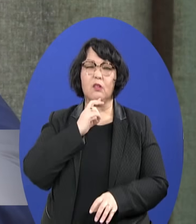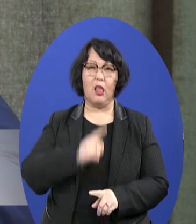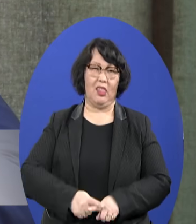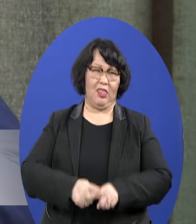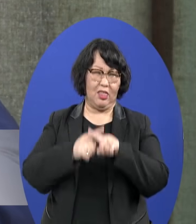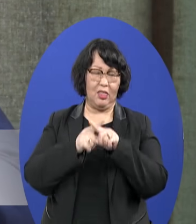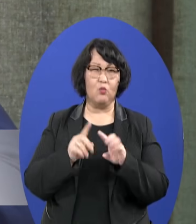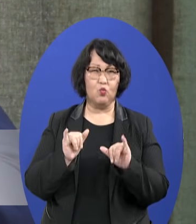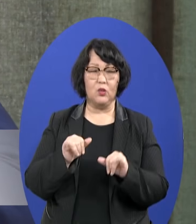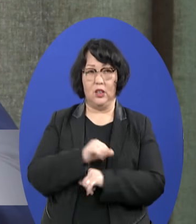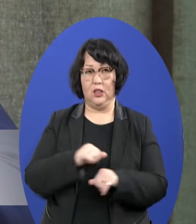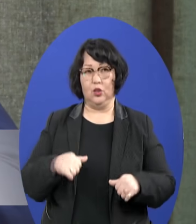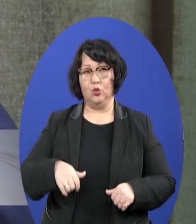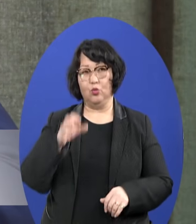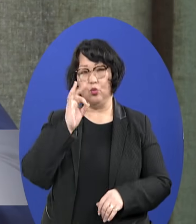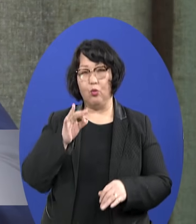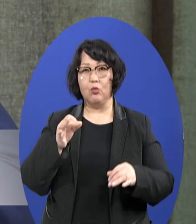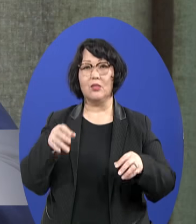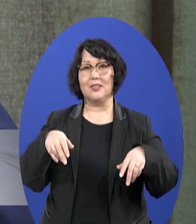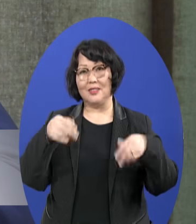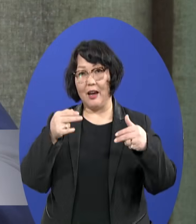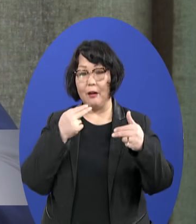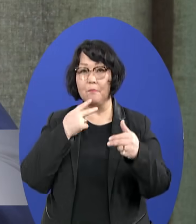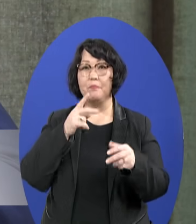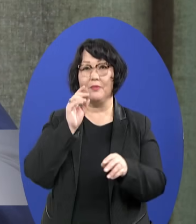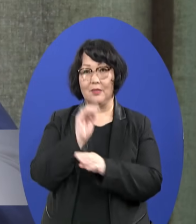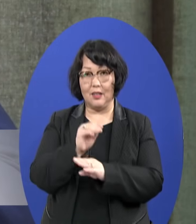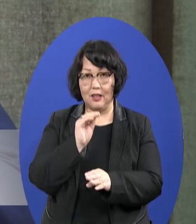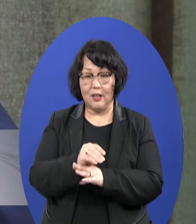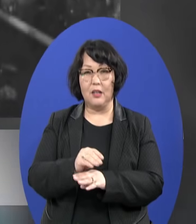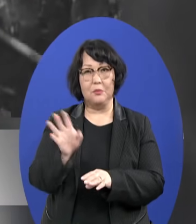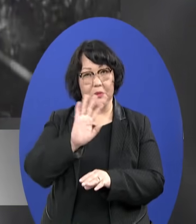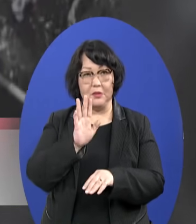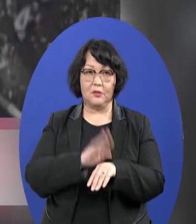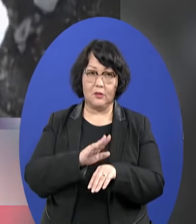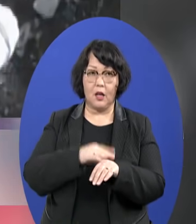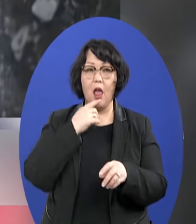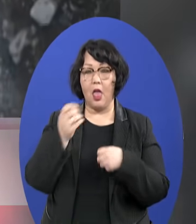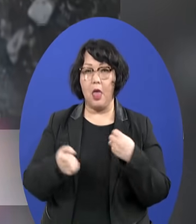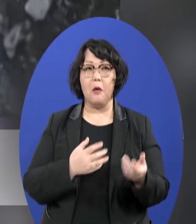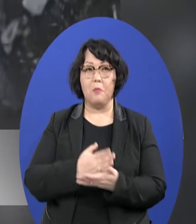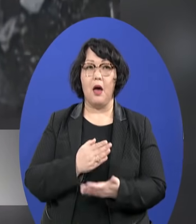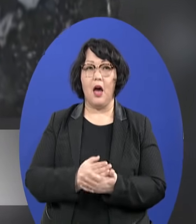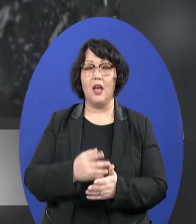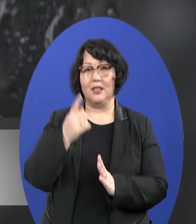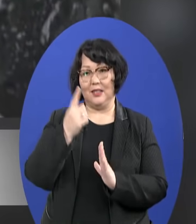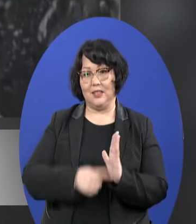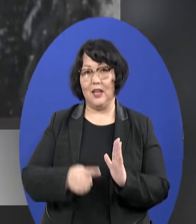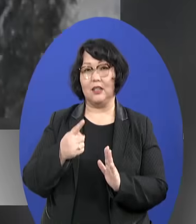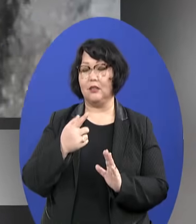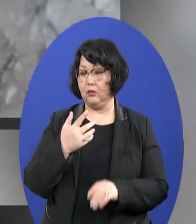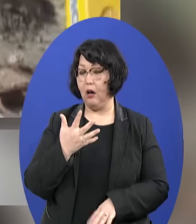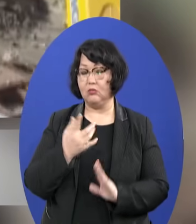бол одоо иргэдэд зөв цахим хэлбрээр иргэдэд бол нэлээ сайн сурчилж байгаа. Ирэх сарын 1-ээс аж ахуй